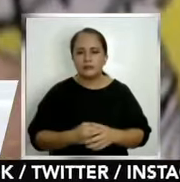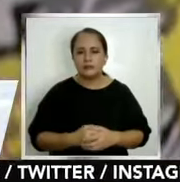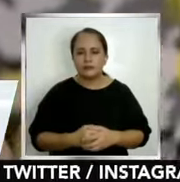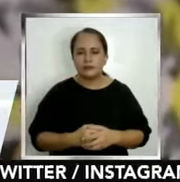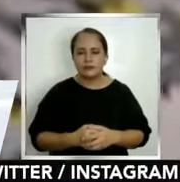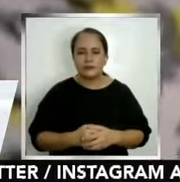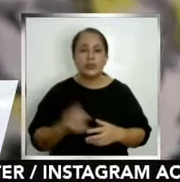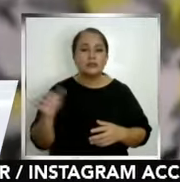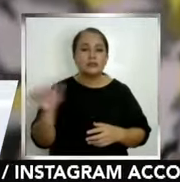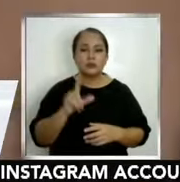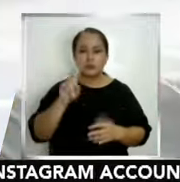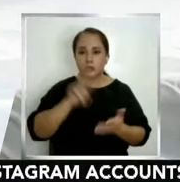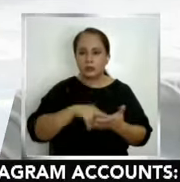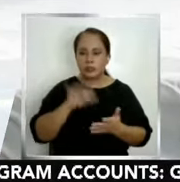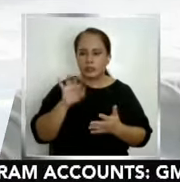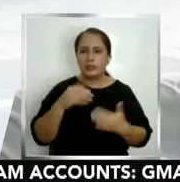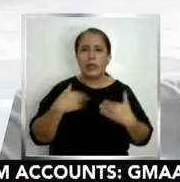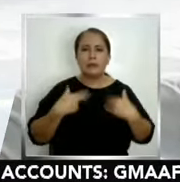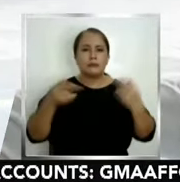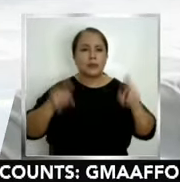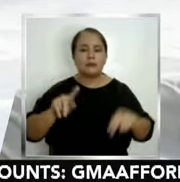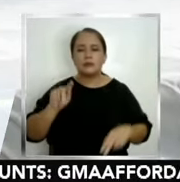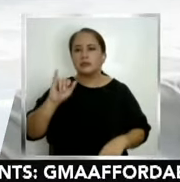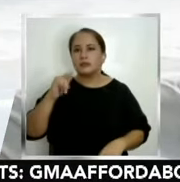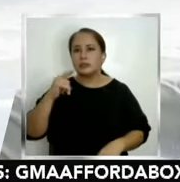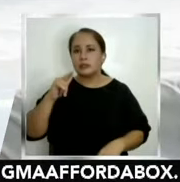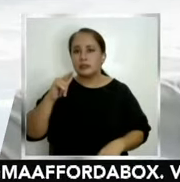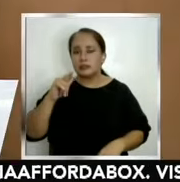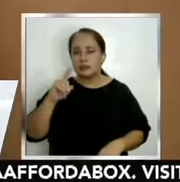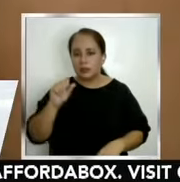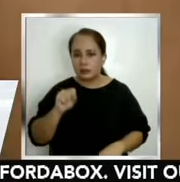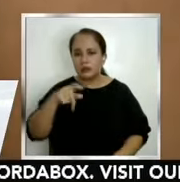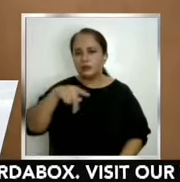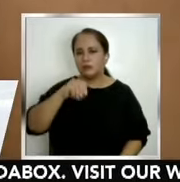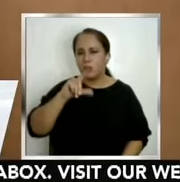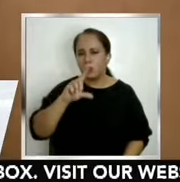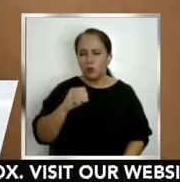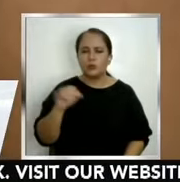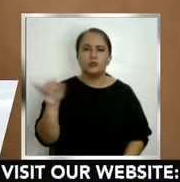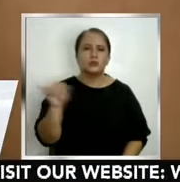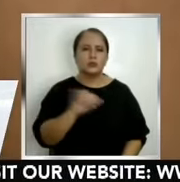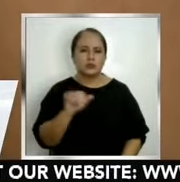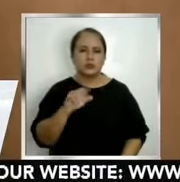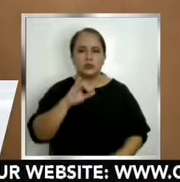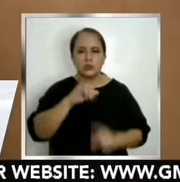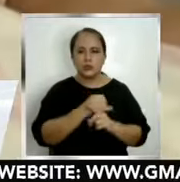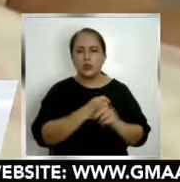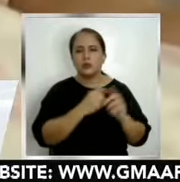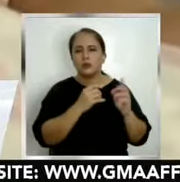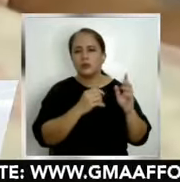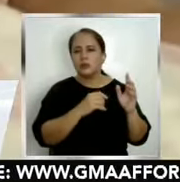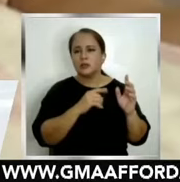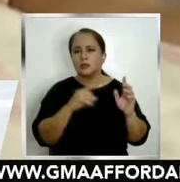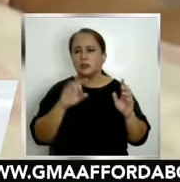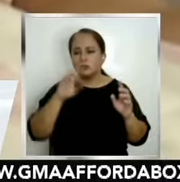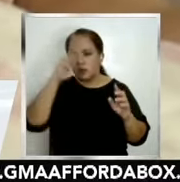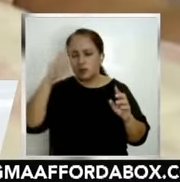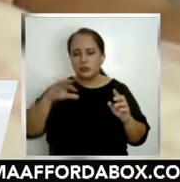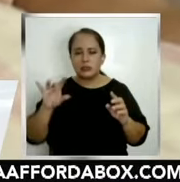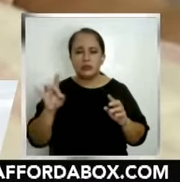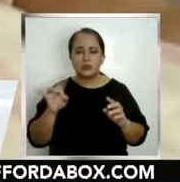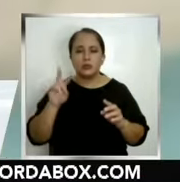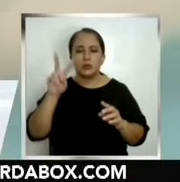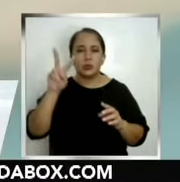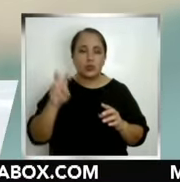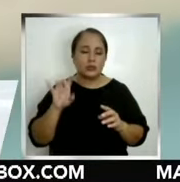2019, nagka-outbreak ng tigdas at polio. Ngayong taon, mula January 1 to March 18, 225 ang naitalang kaso ng